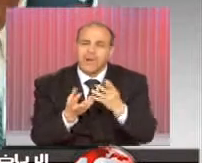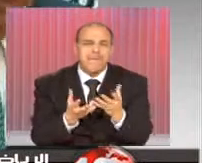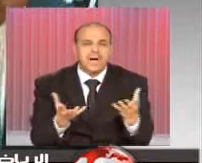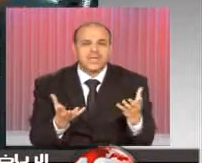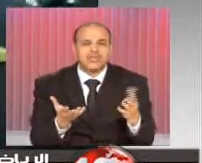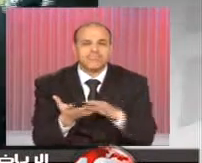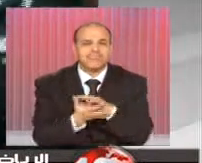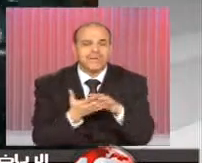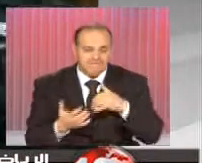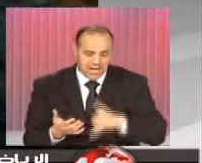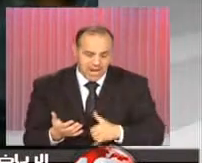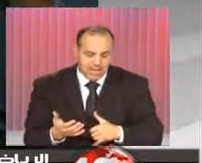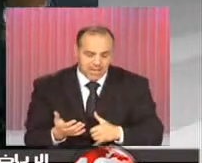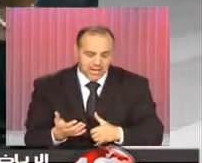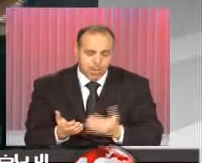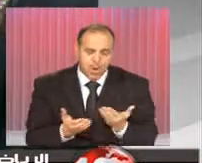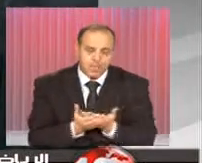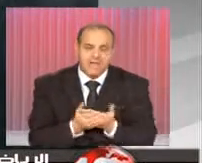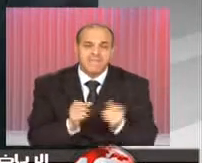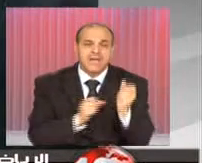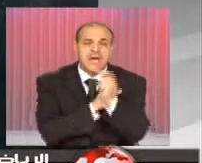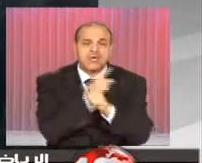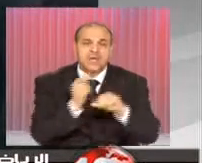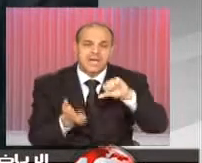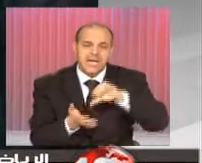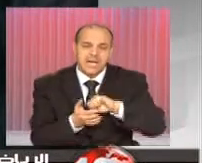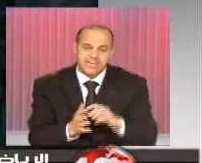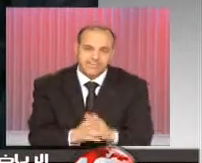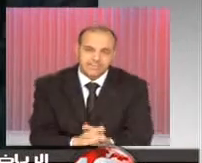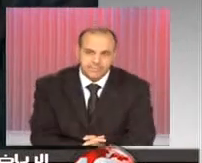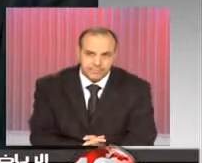الأوضاع في اليمن والملف النووي الإيراني.